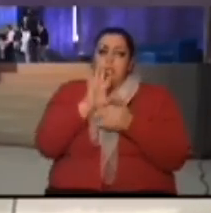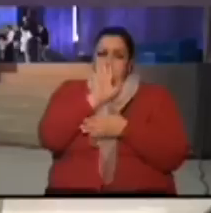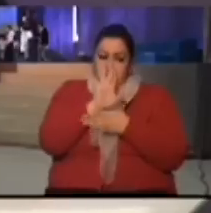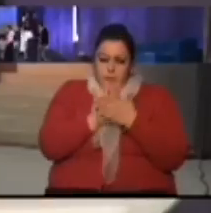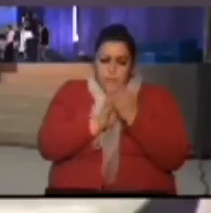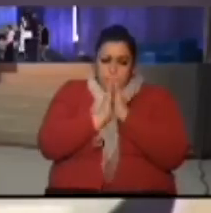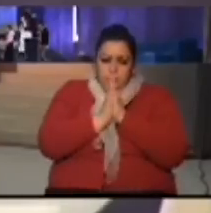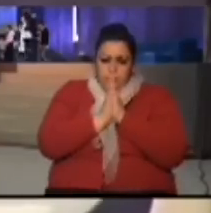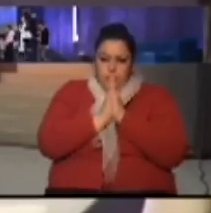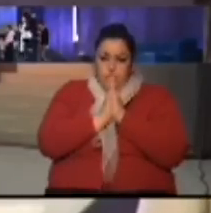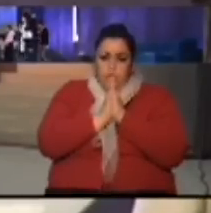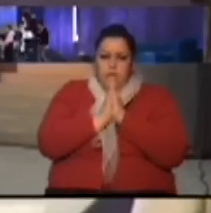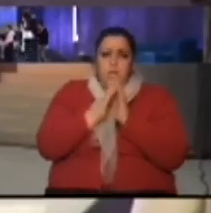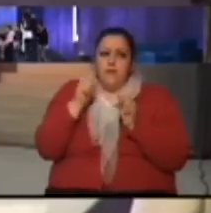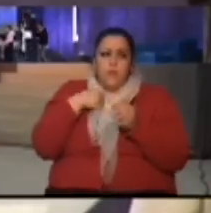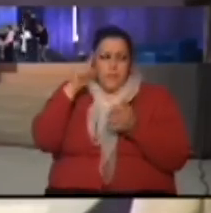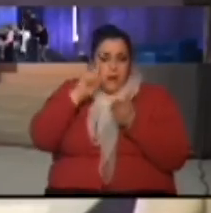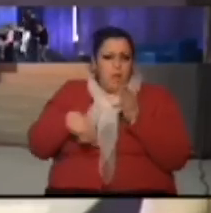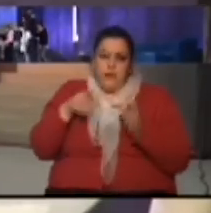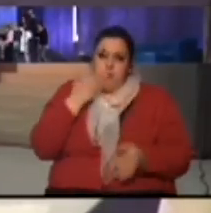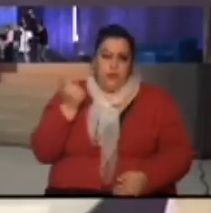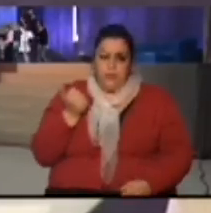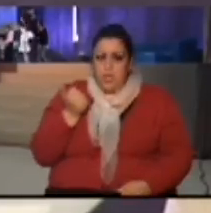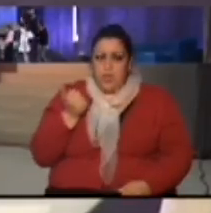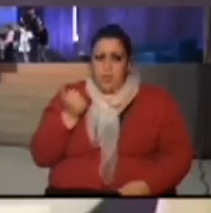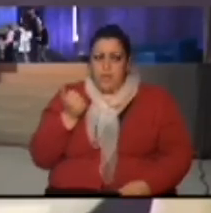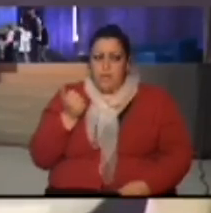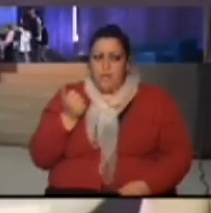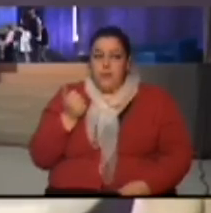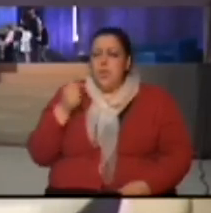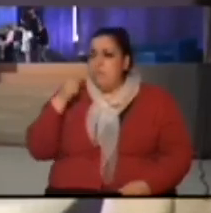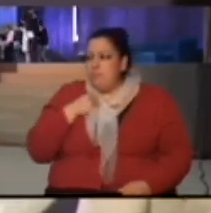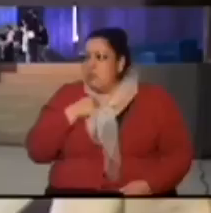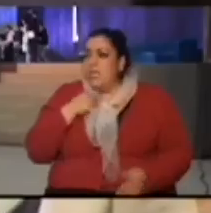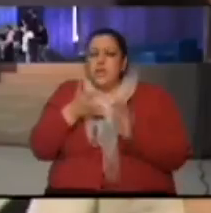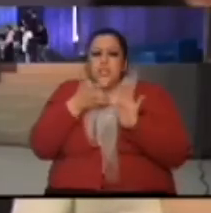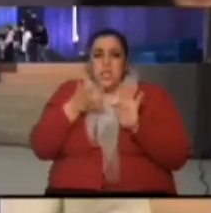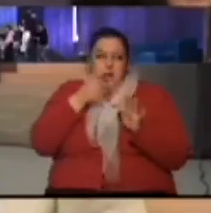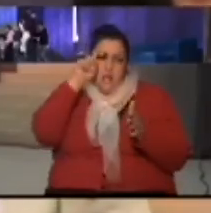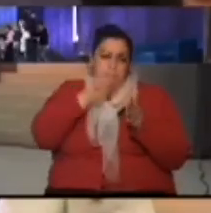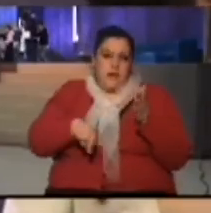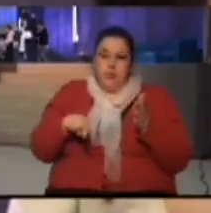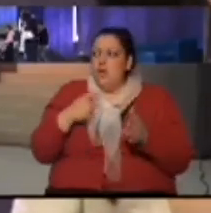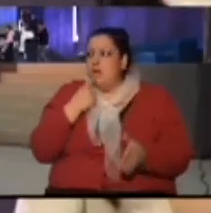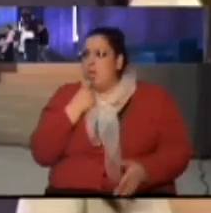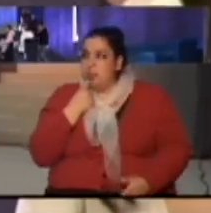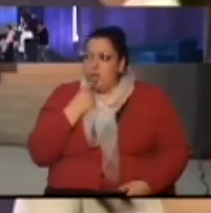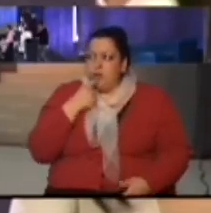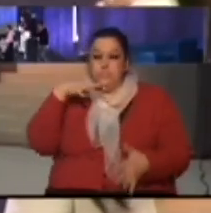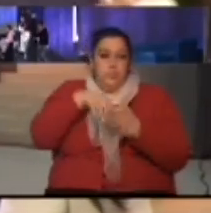ներողություն ենք խնդրում մեր անհավատության համար, մեր թեր հավատության, մեր կասկածամտության